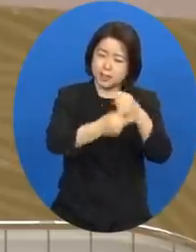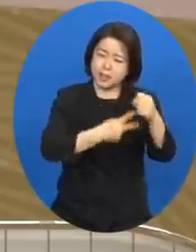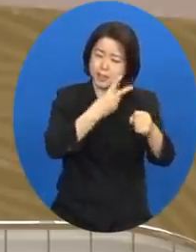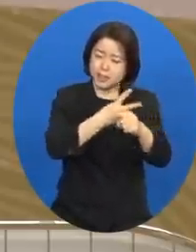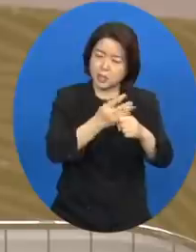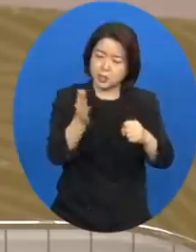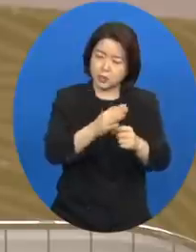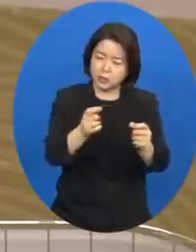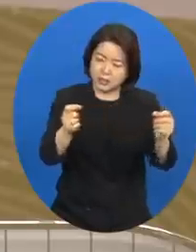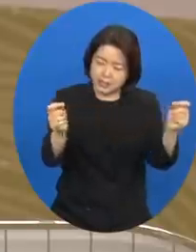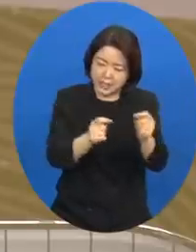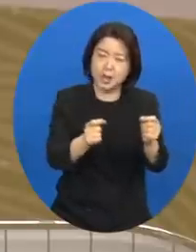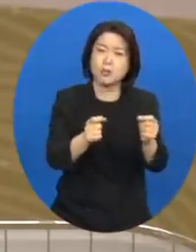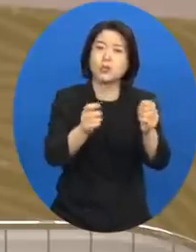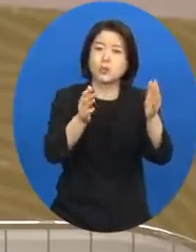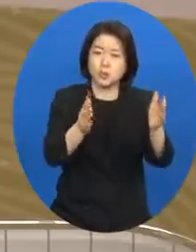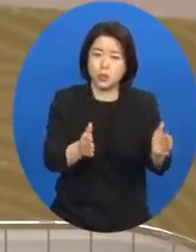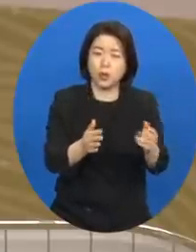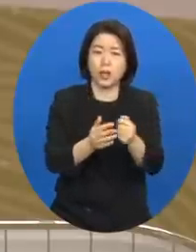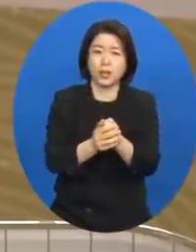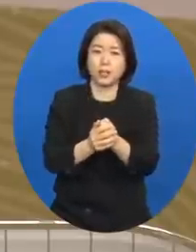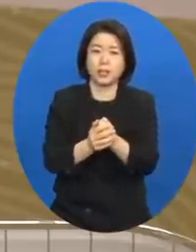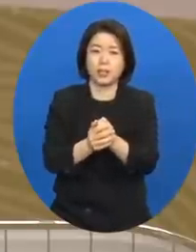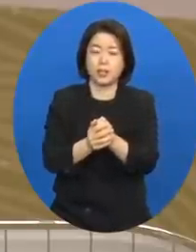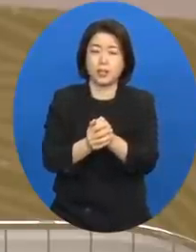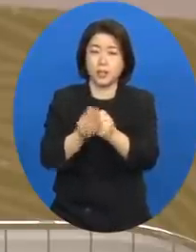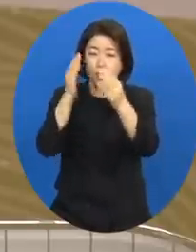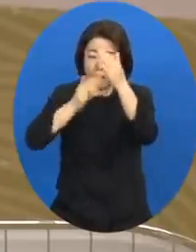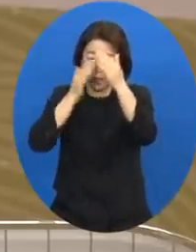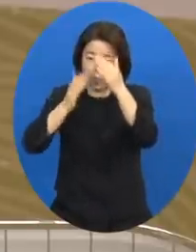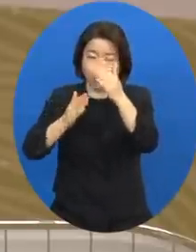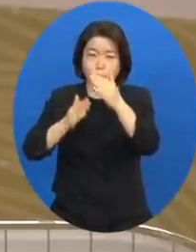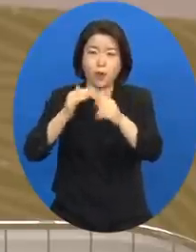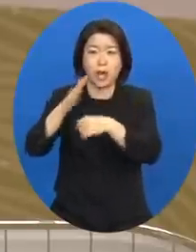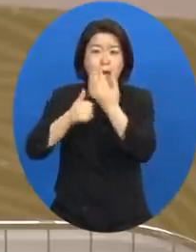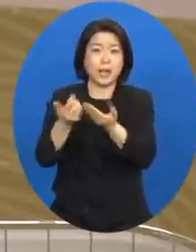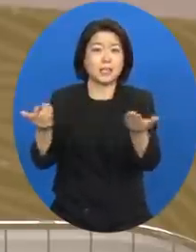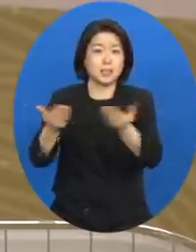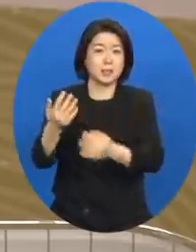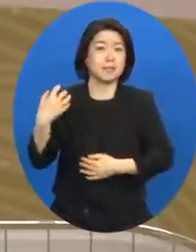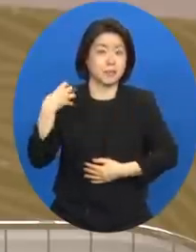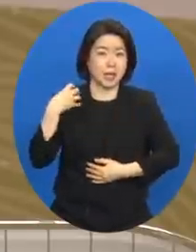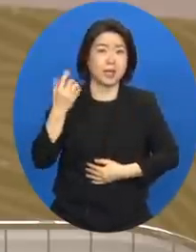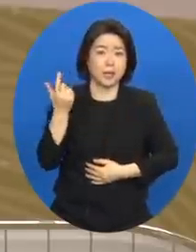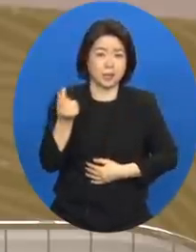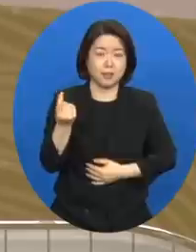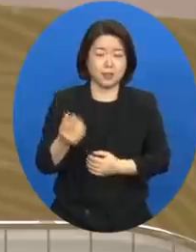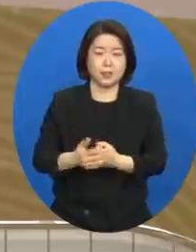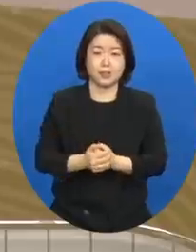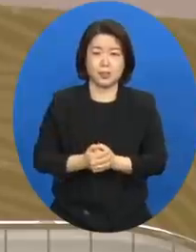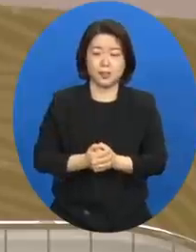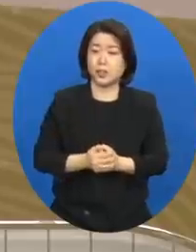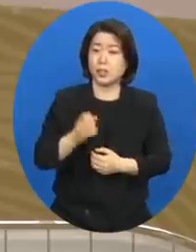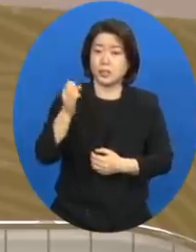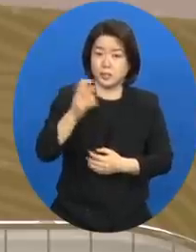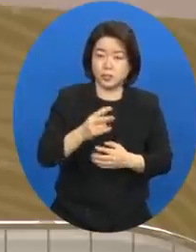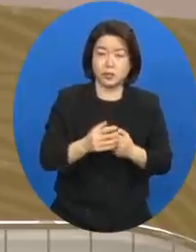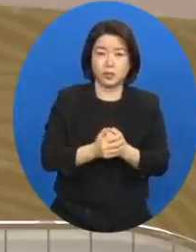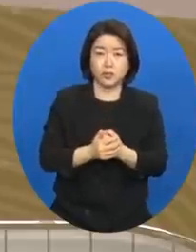아주 짧은 기간 동안에 그가 공적인 사역을 했었던 것 같습니다. 그리고는